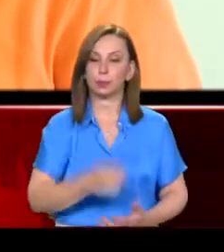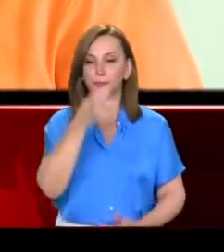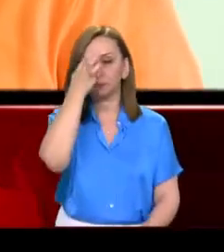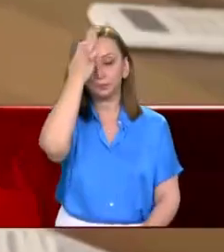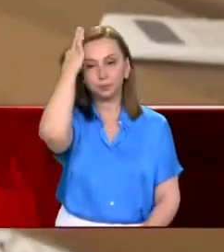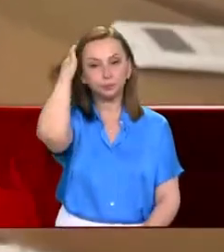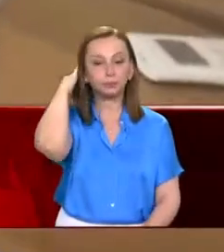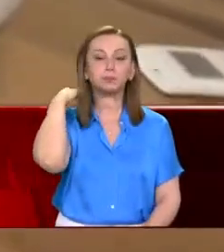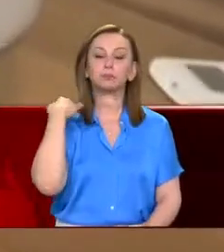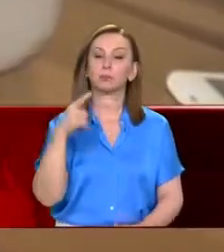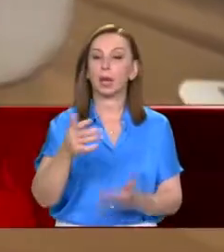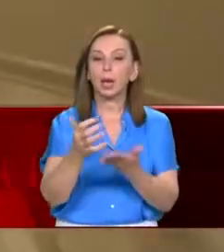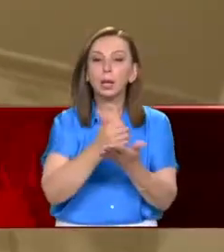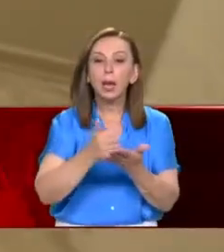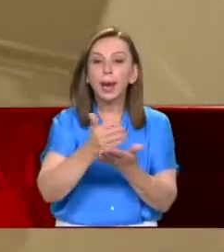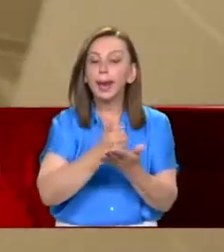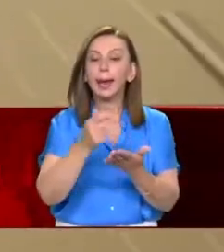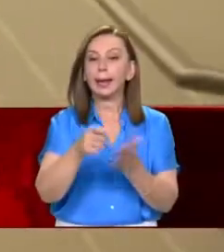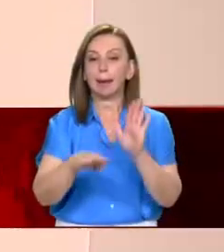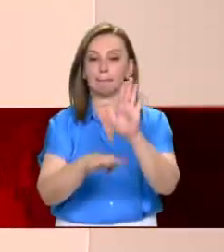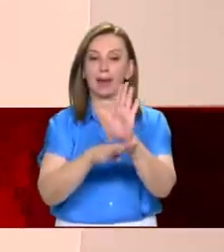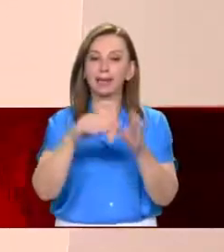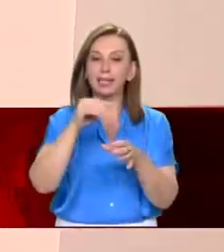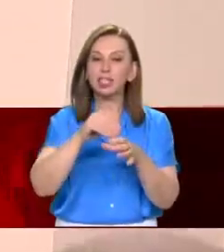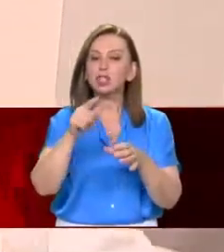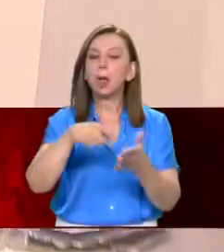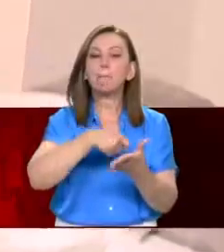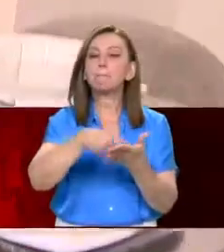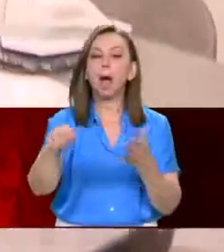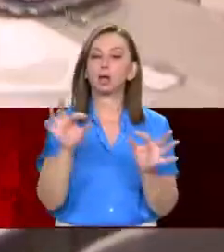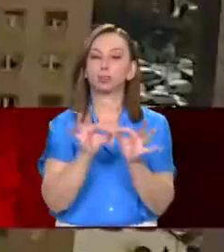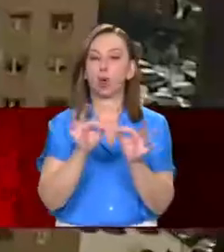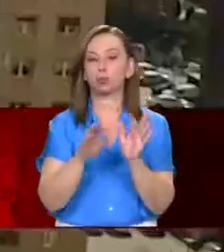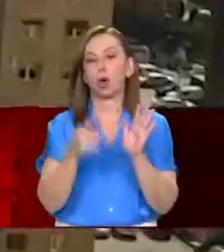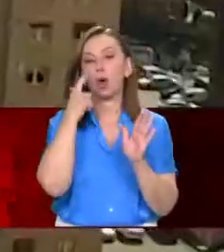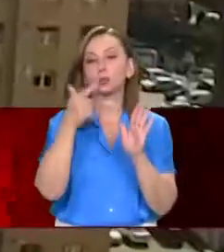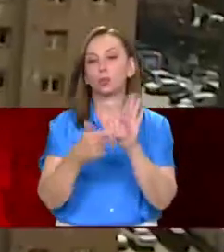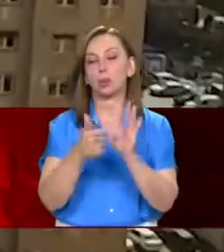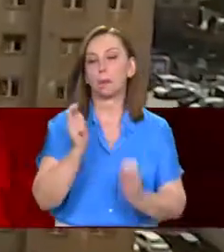orantısıyla. Gelir durumunu kanıtlamak için maaş bordrosu da şart koşuluyor.